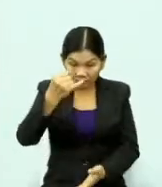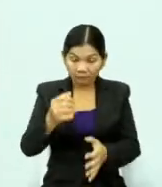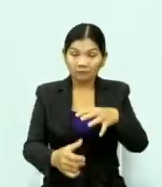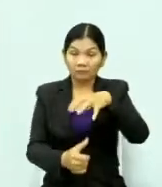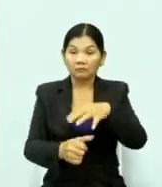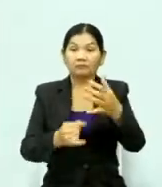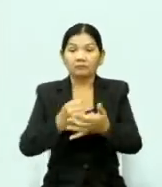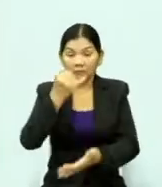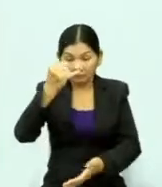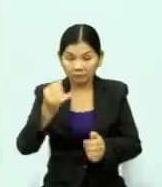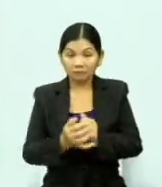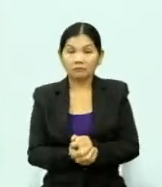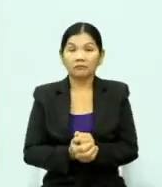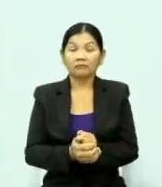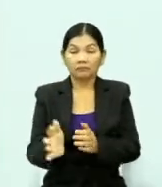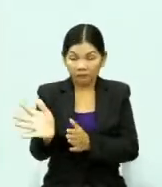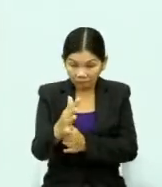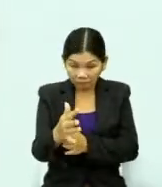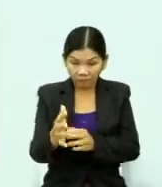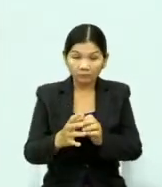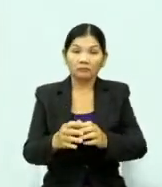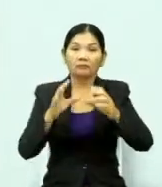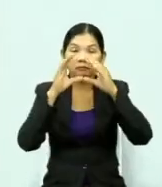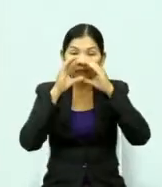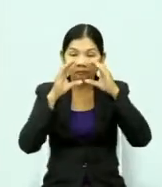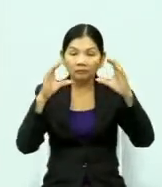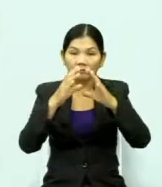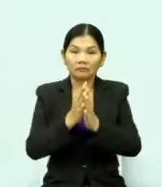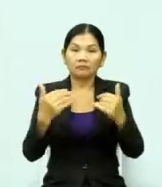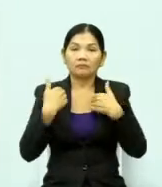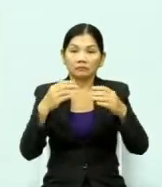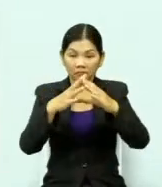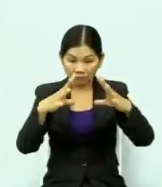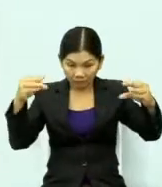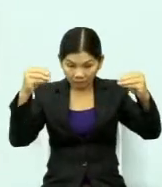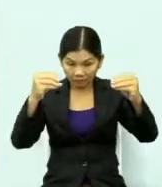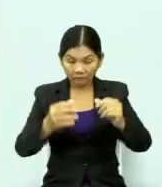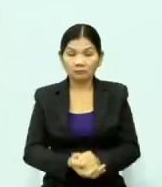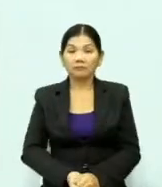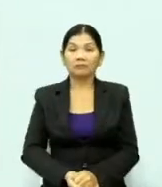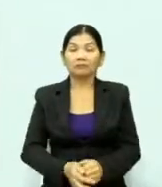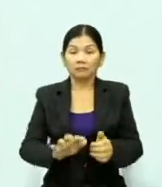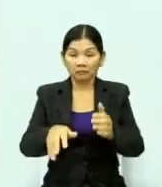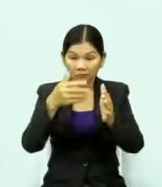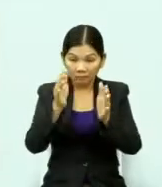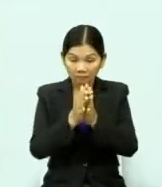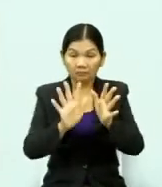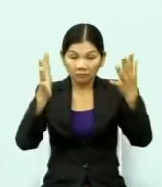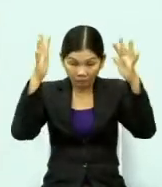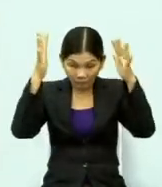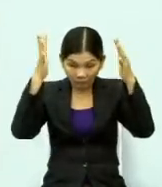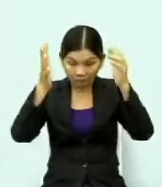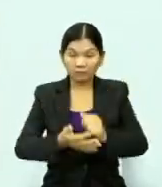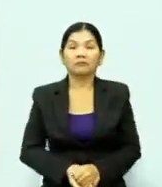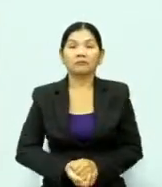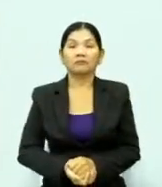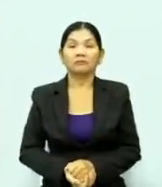mí cha sạch chụp nâng cha trọng cha con này là con tiếp đây mà